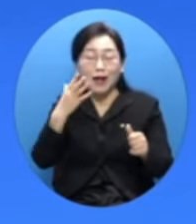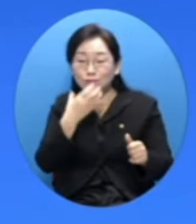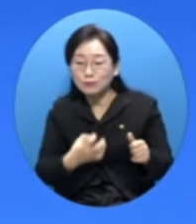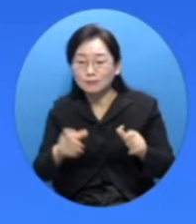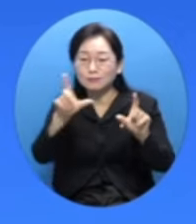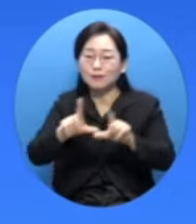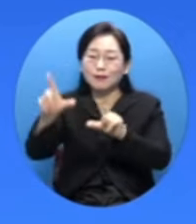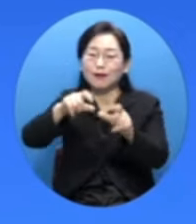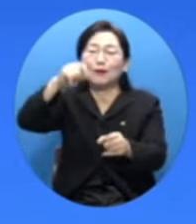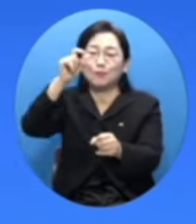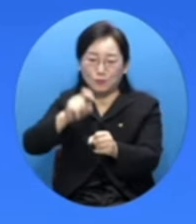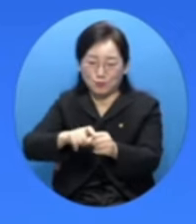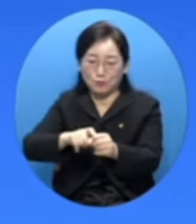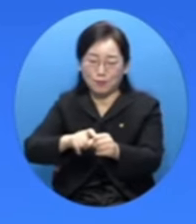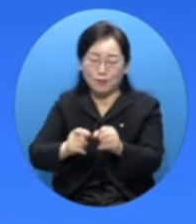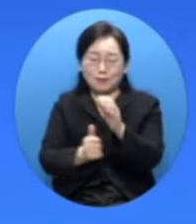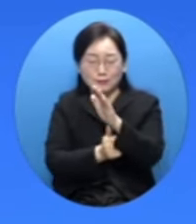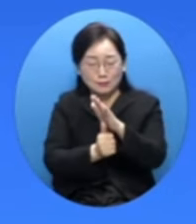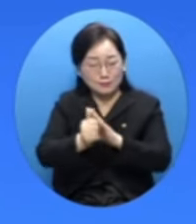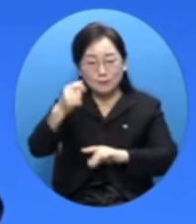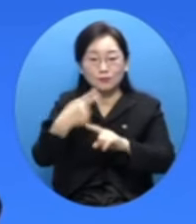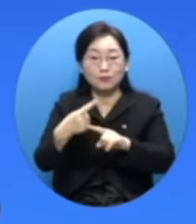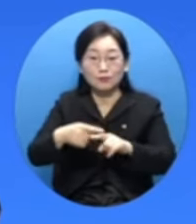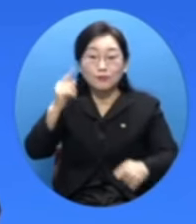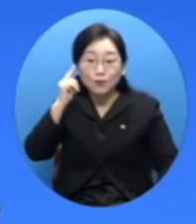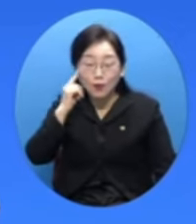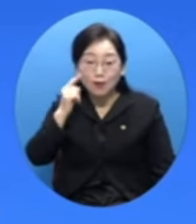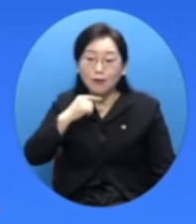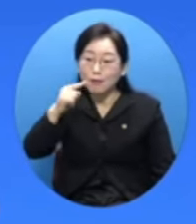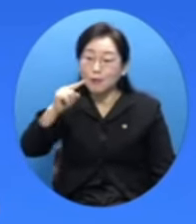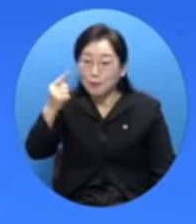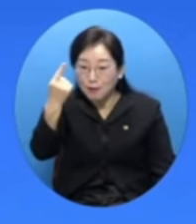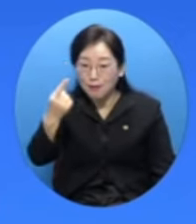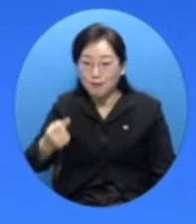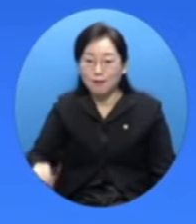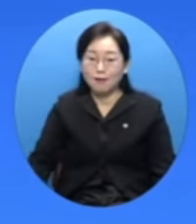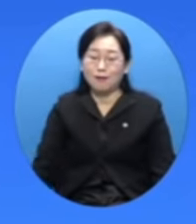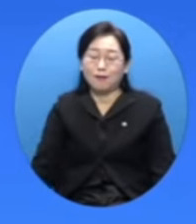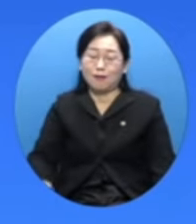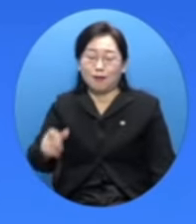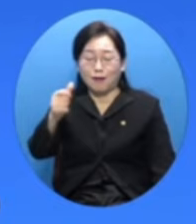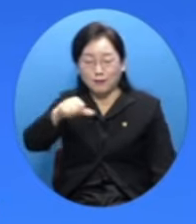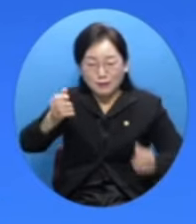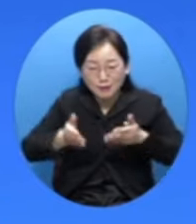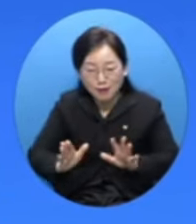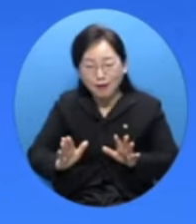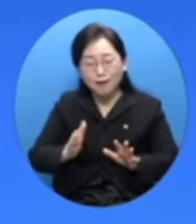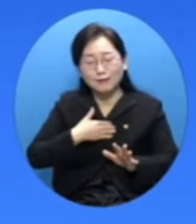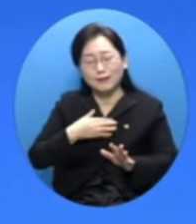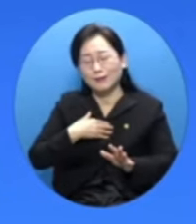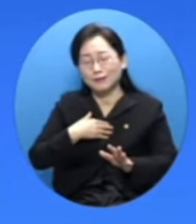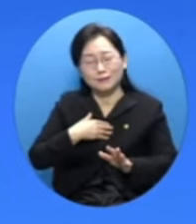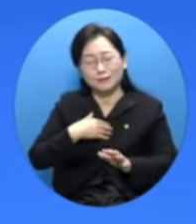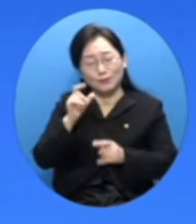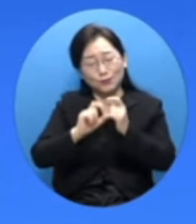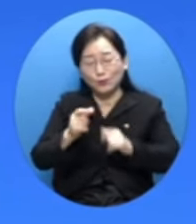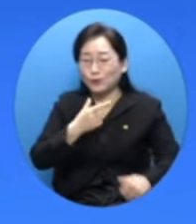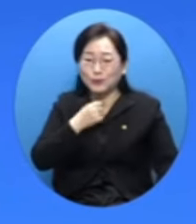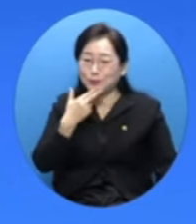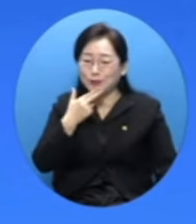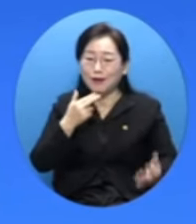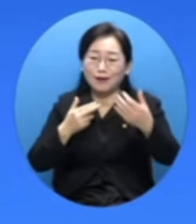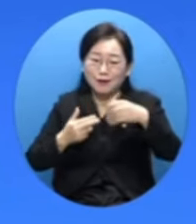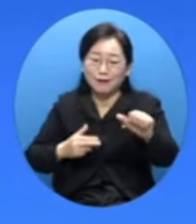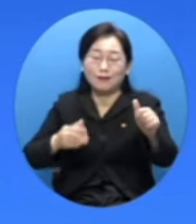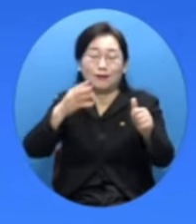목적이고 희망이었습니다. 왜? 이제 100세 때 내가 이 아들을 얻었으니 더 이상 여한이 없다. 이제는 이 아들이 잘 되는 것이